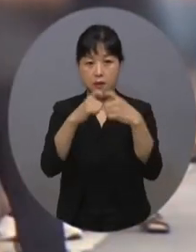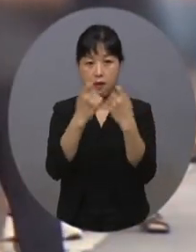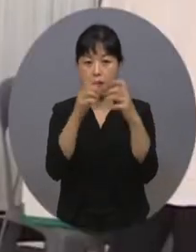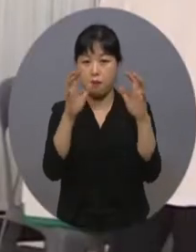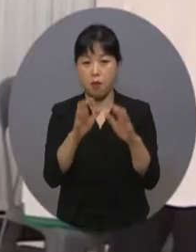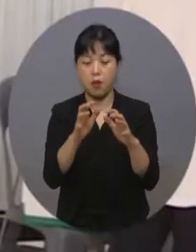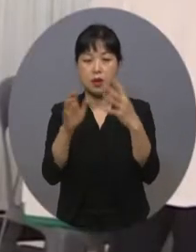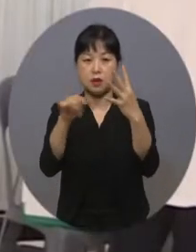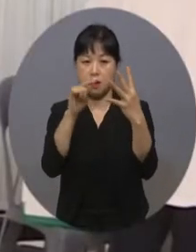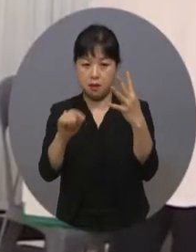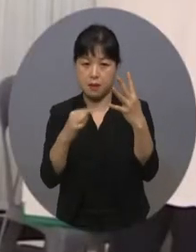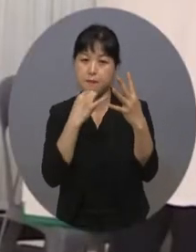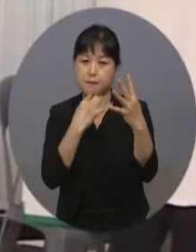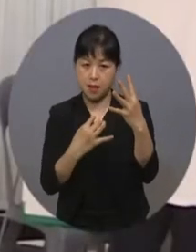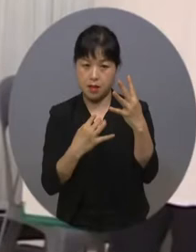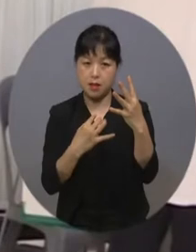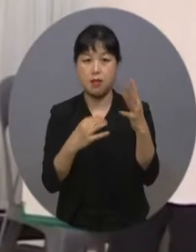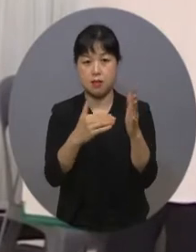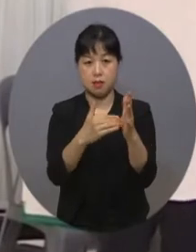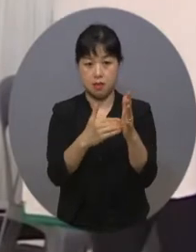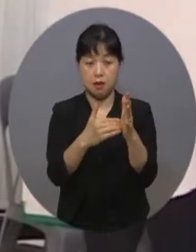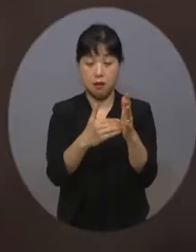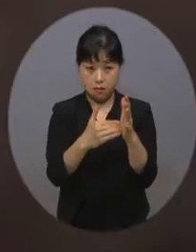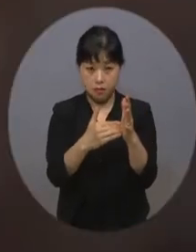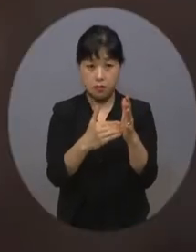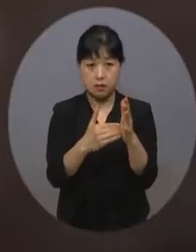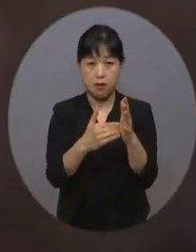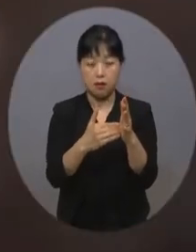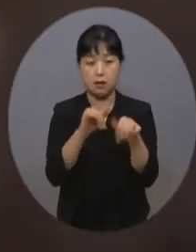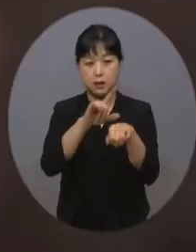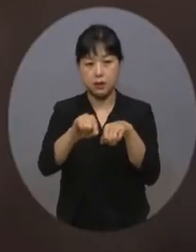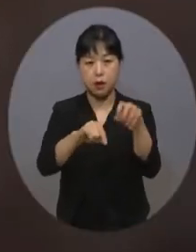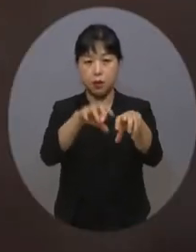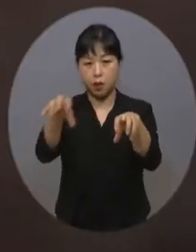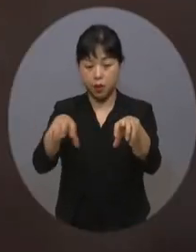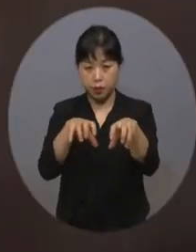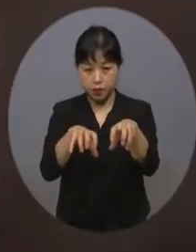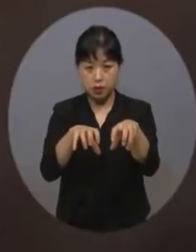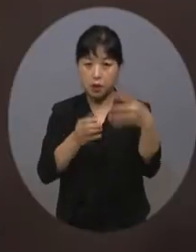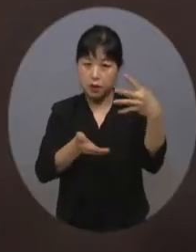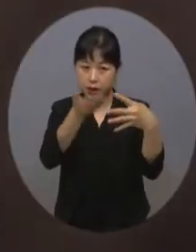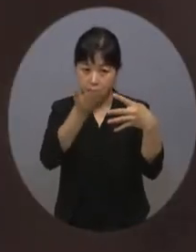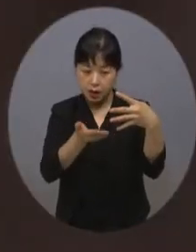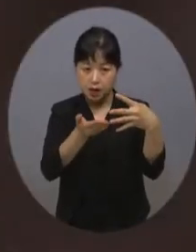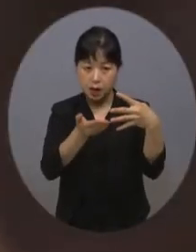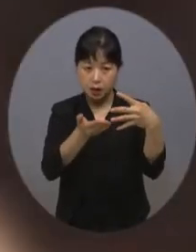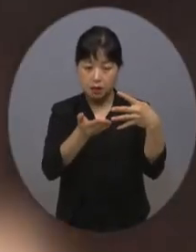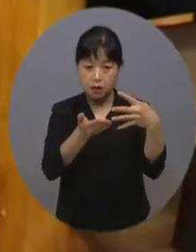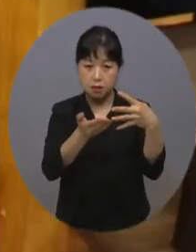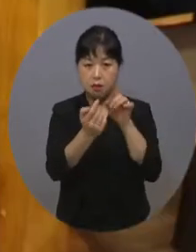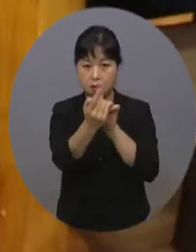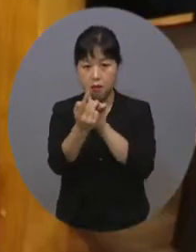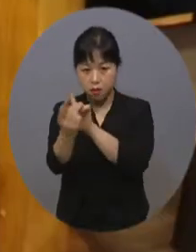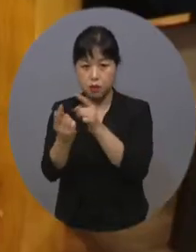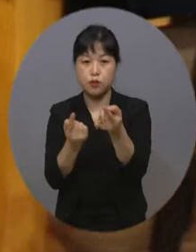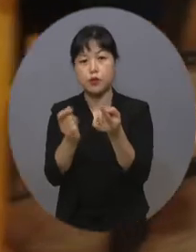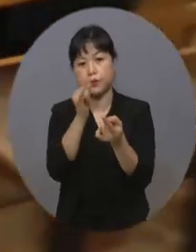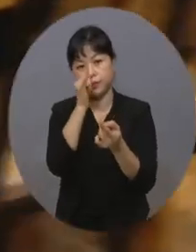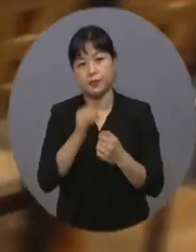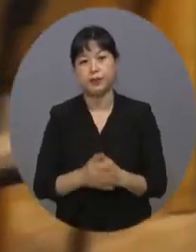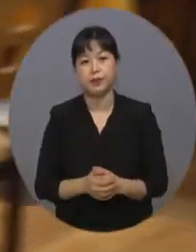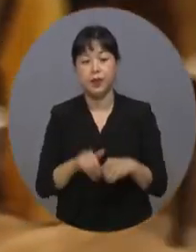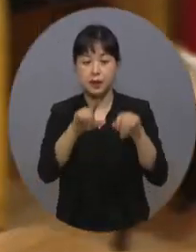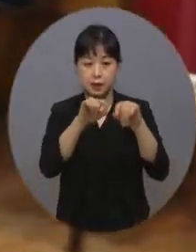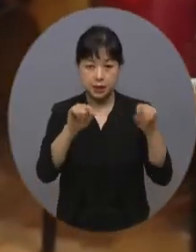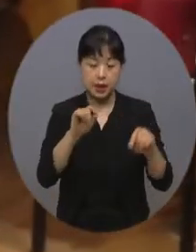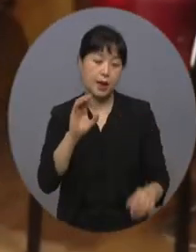체계를 유지하는 한편 지자체별로 단계 기준에 따라 거리 두기 단계를 조정해 시행합니다. 식당과